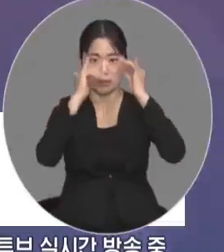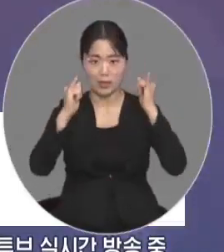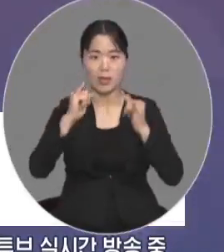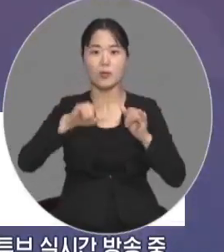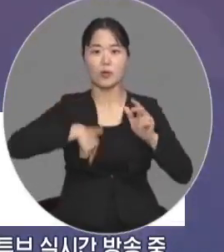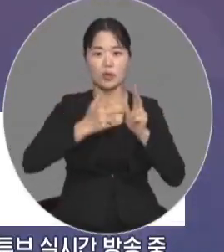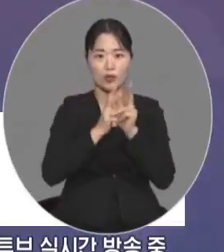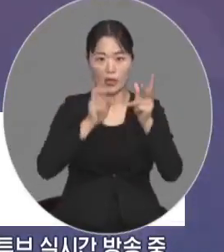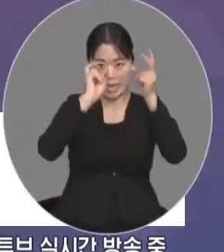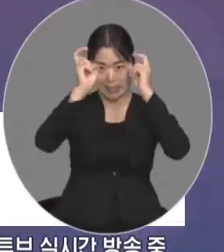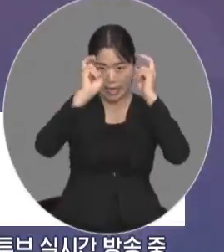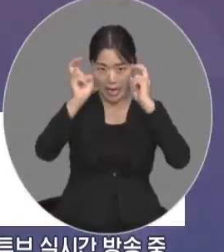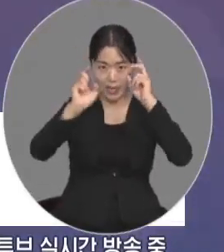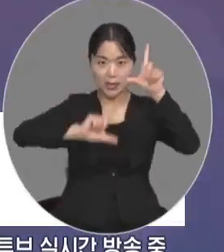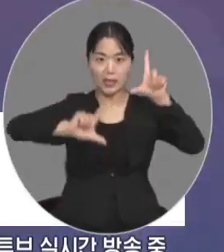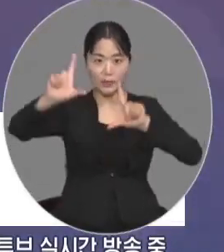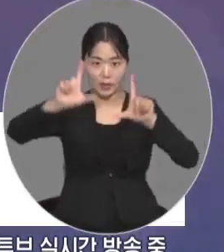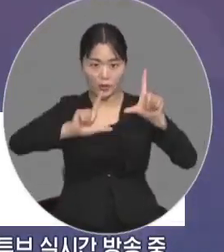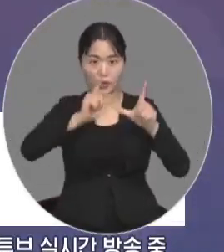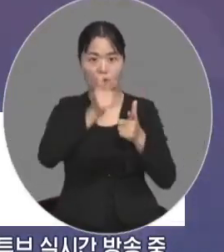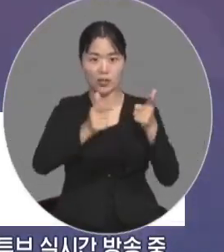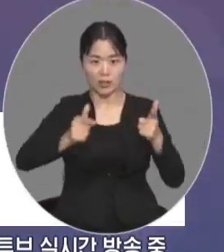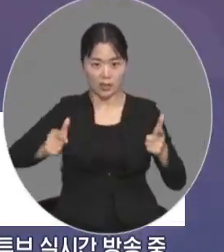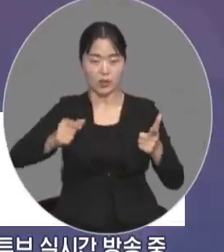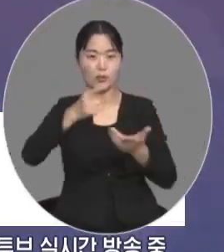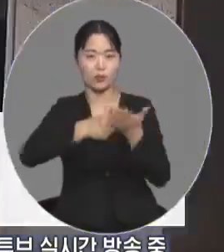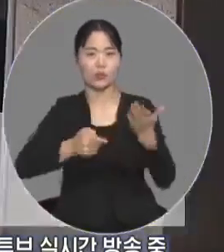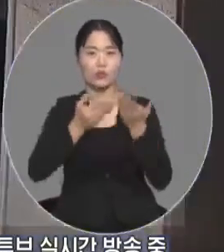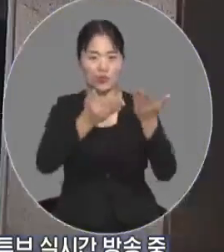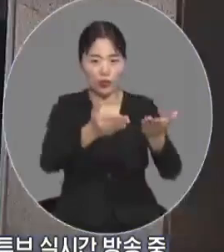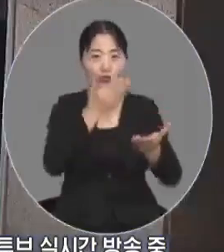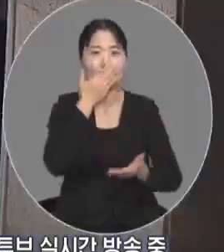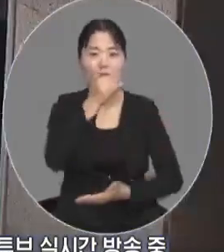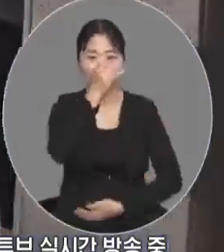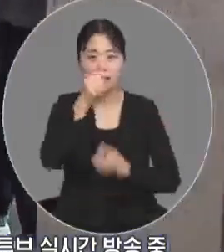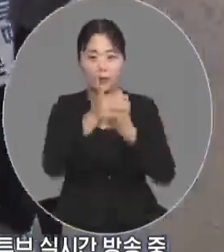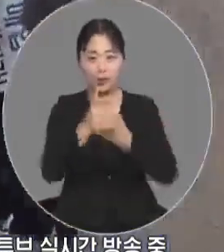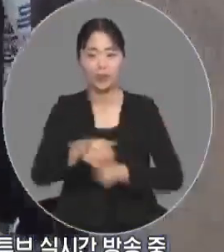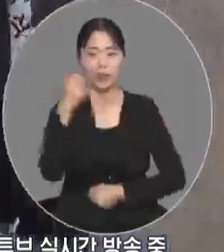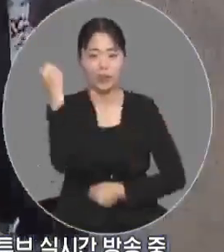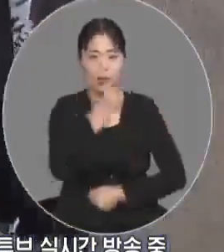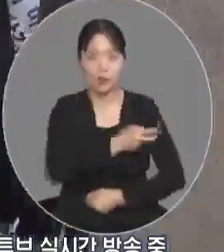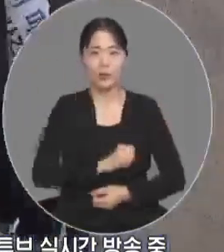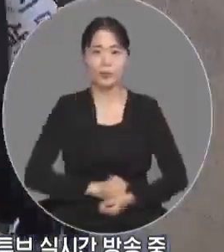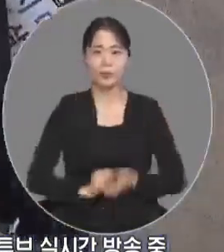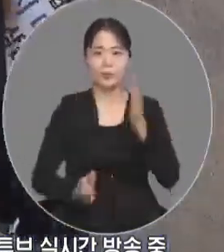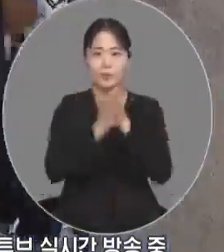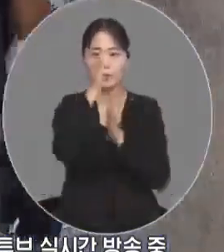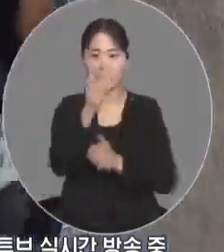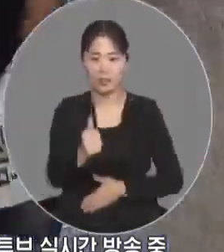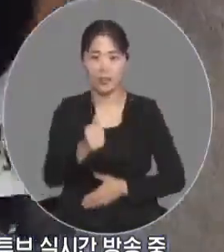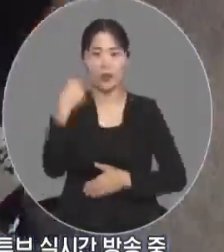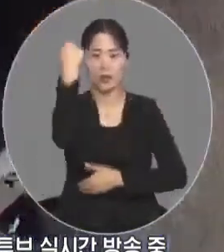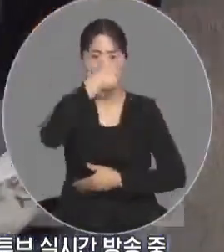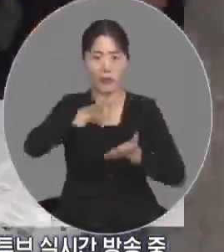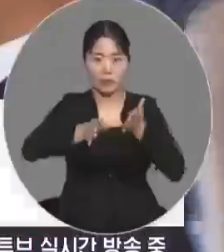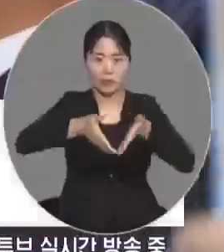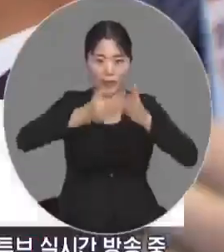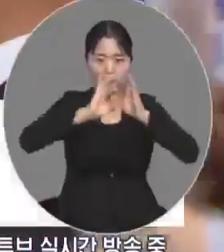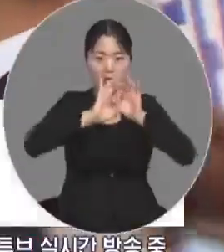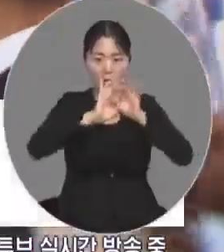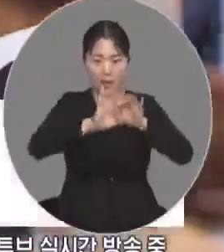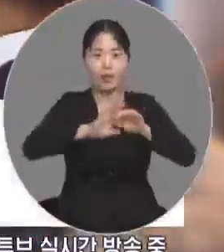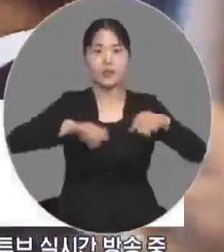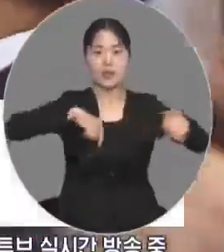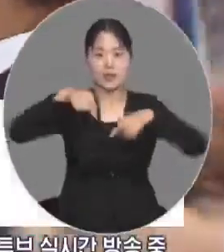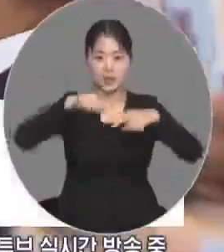회사, 기업에 여러 가지 누를 끼칠 수가 있습니다. 김 시장은 또 조형물 건립을 정치 쟁점화시켰다며